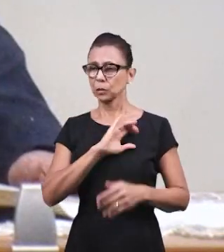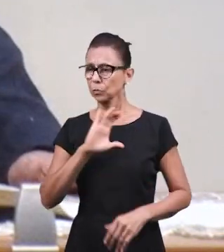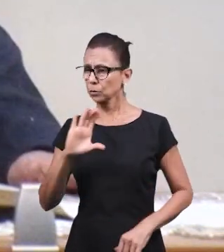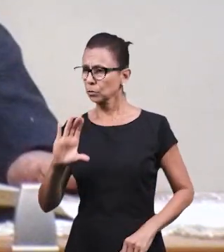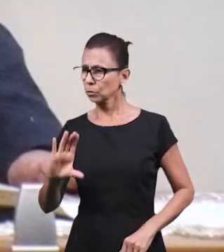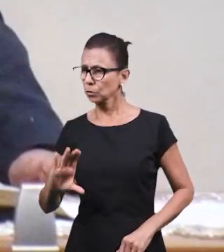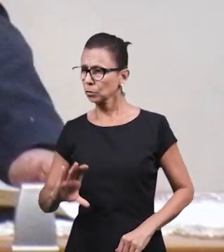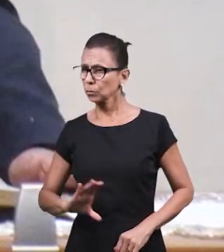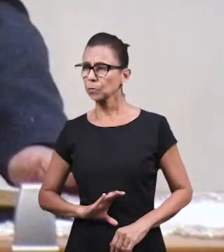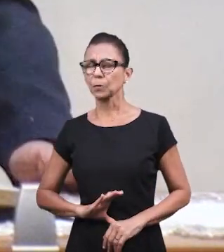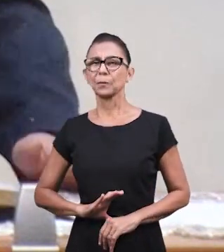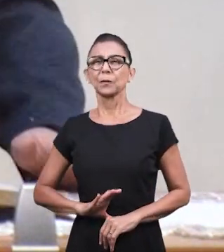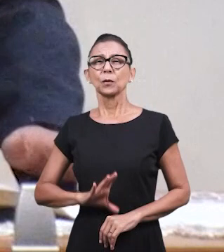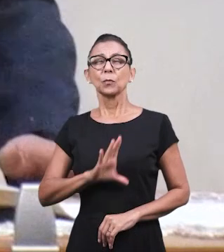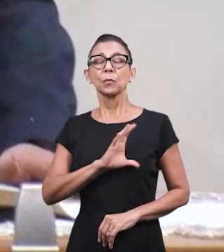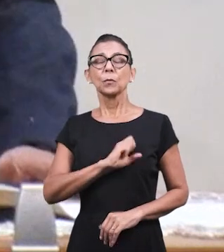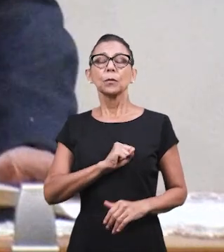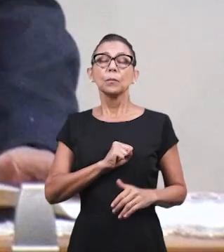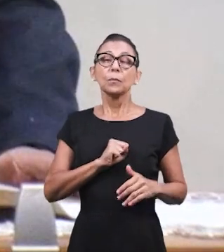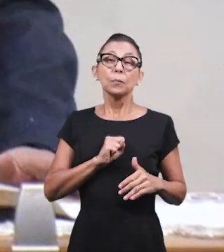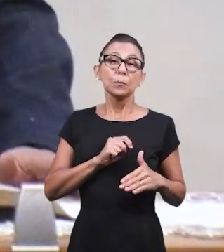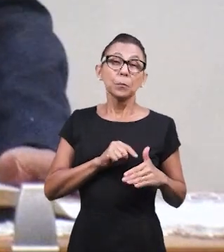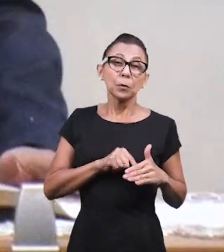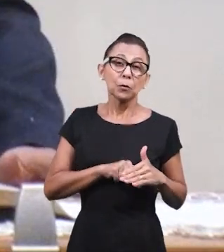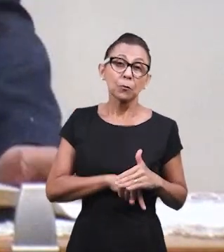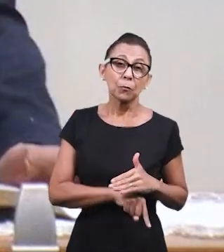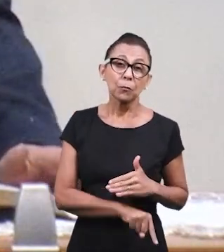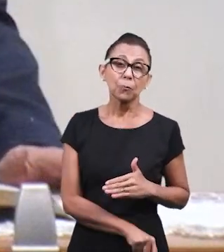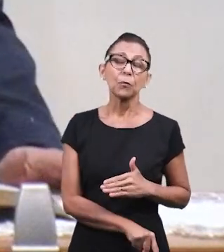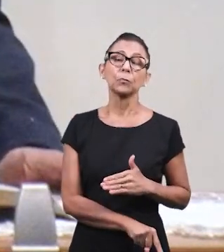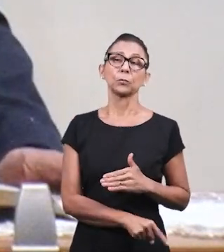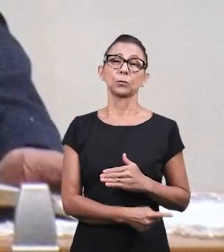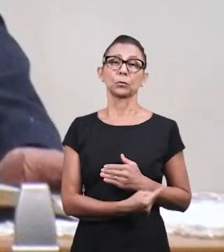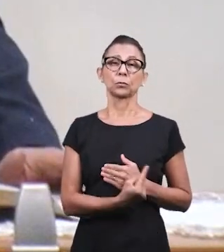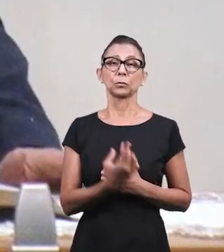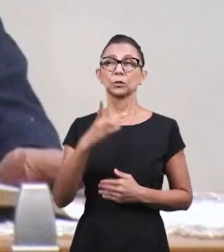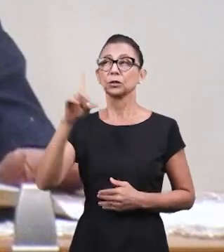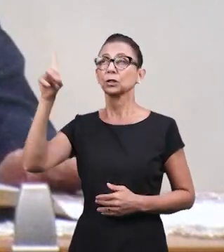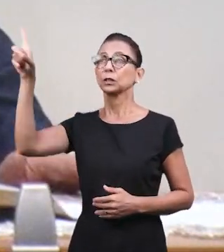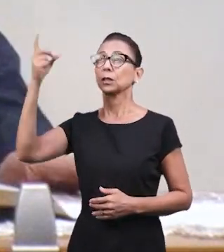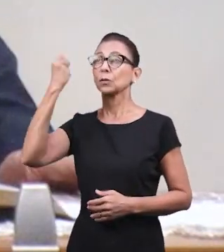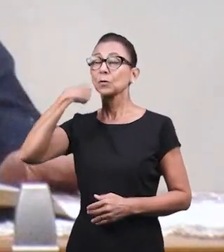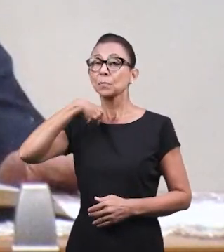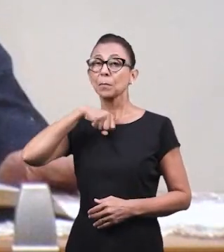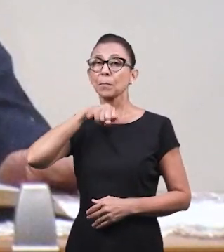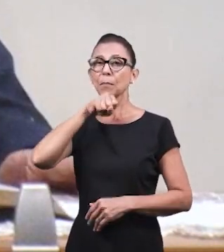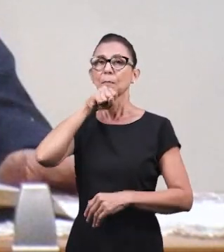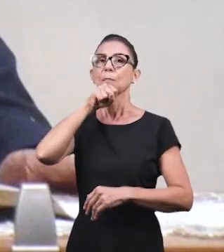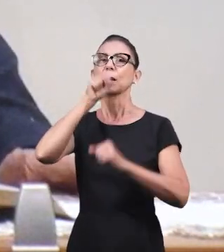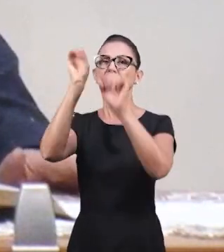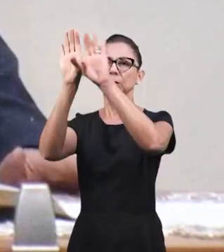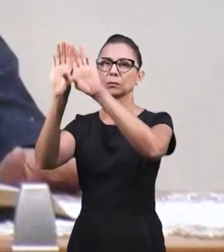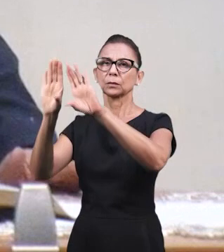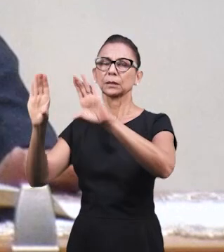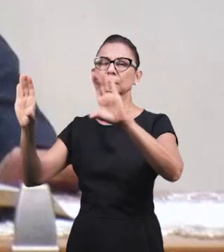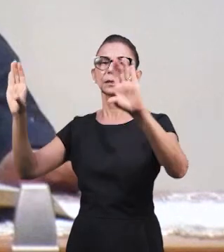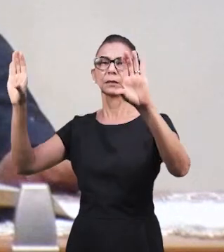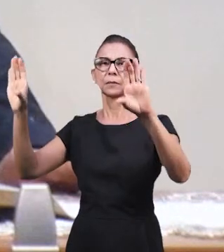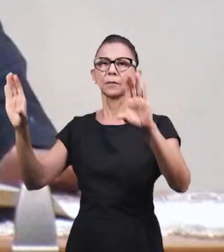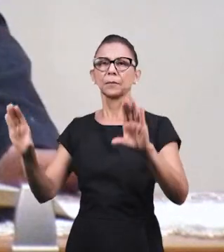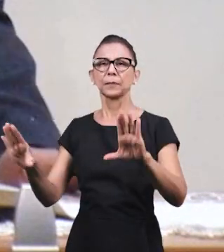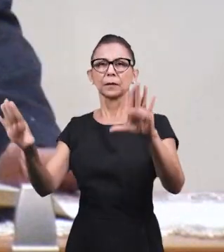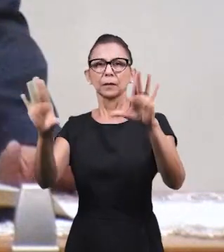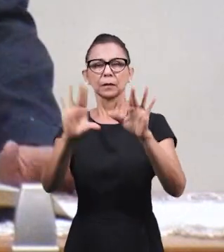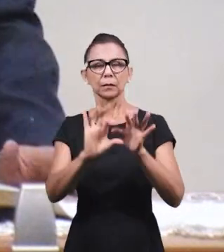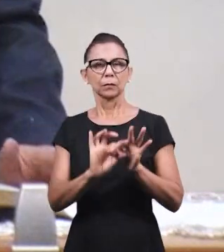христа несравненно любовь любовь нашего вечного бога